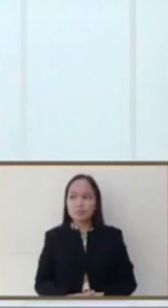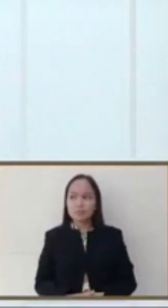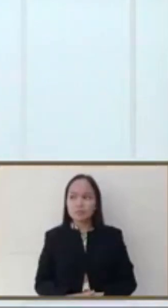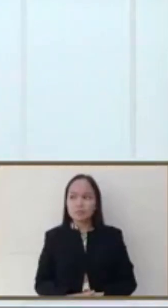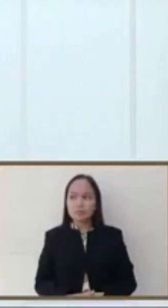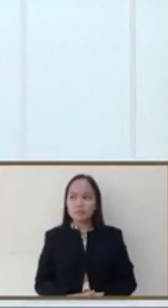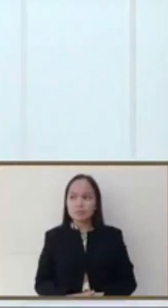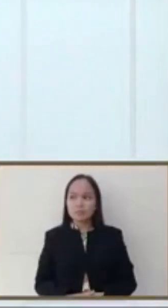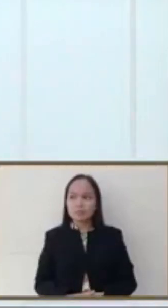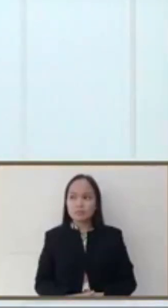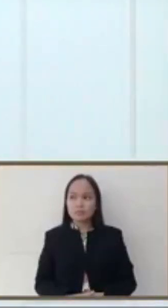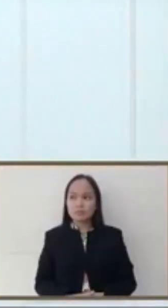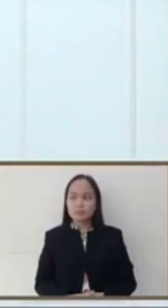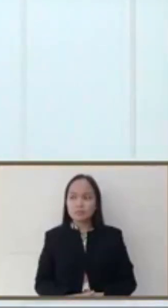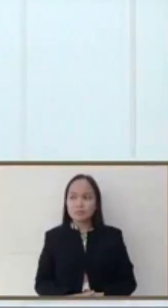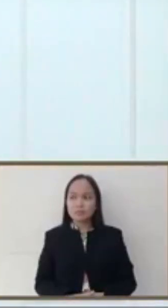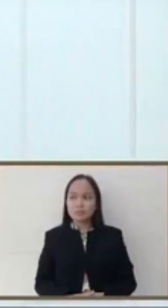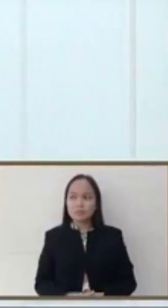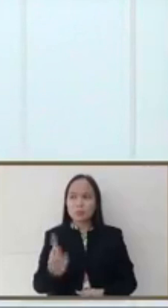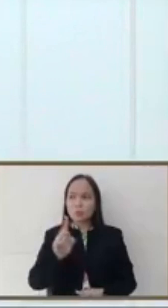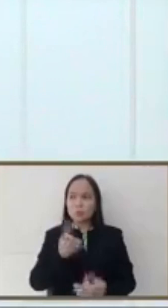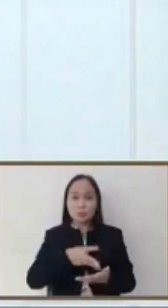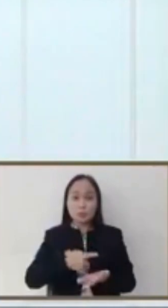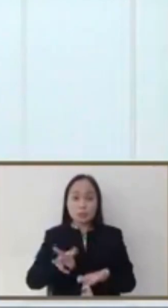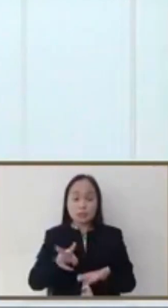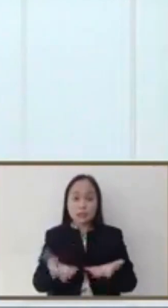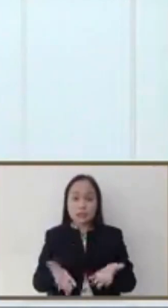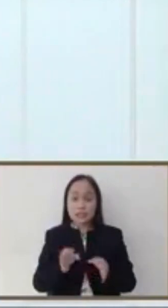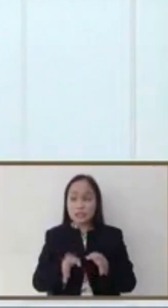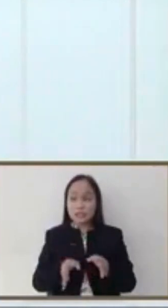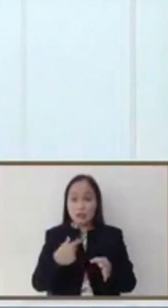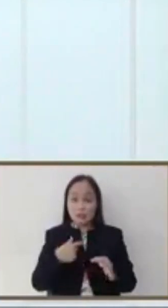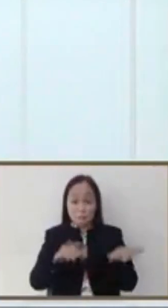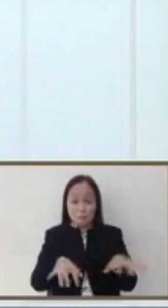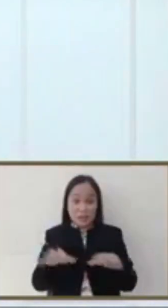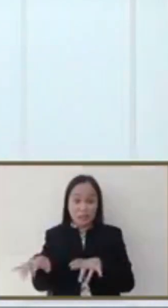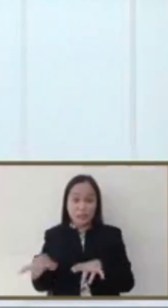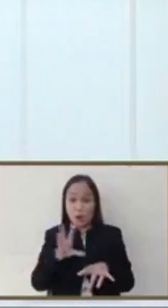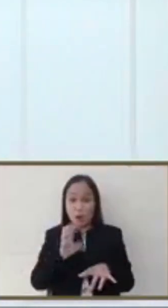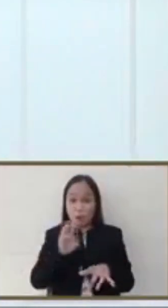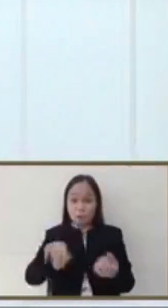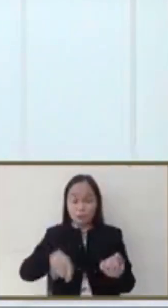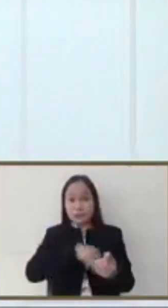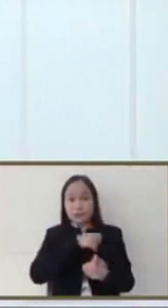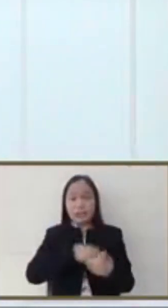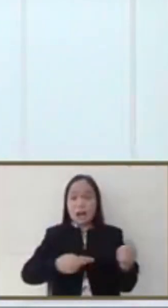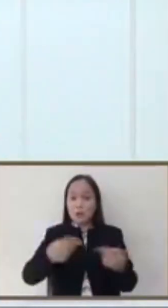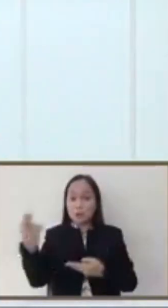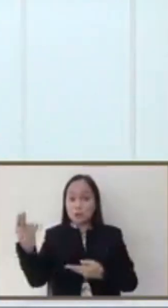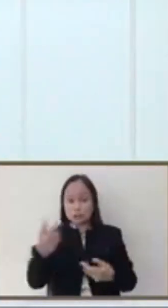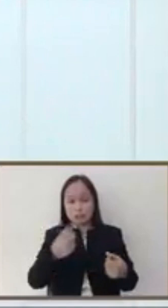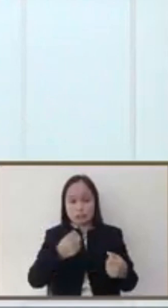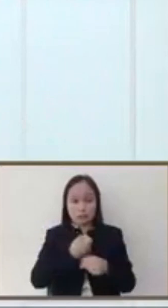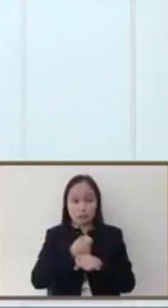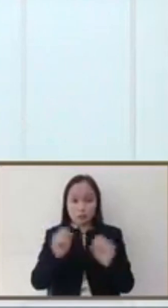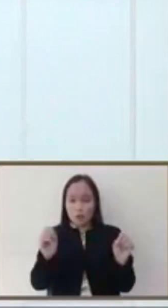na ngayon ay mga nasa ministry na, ang kalugihan ko ang pianist, ang violinist, ushers, security,